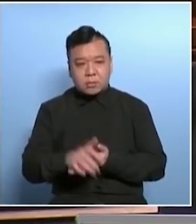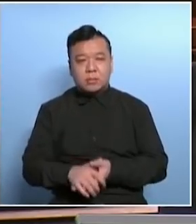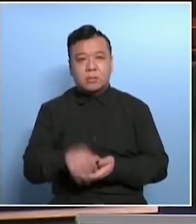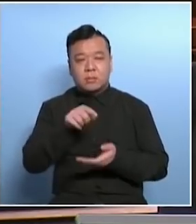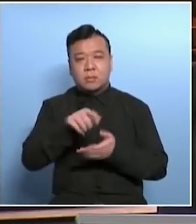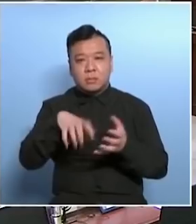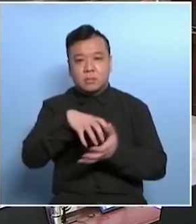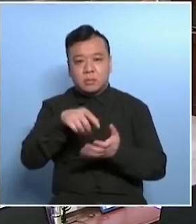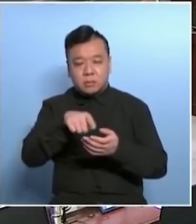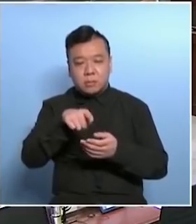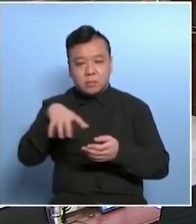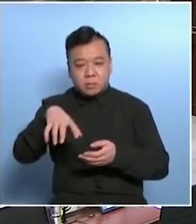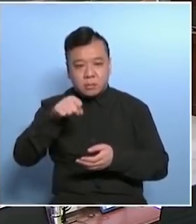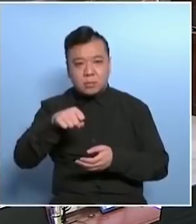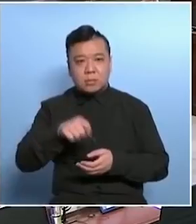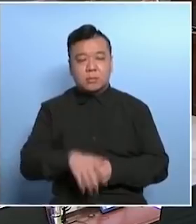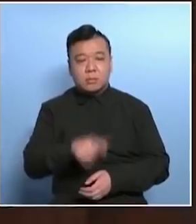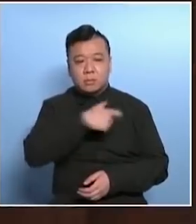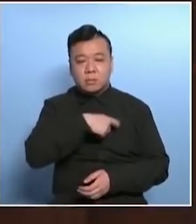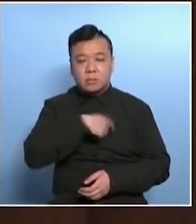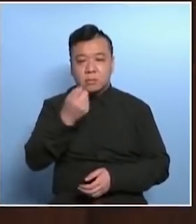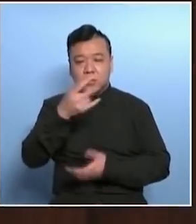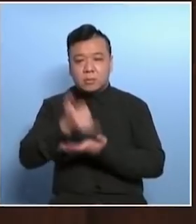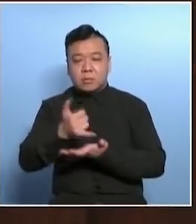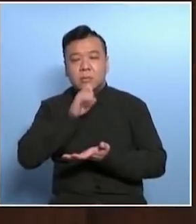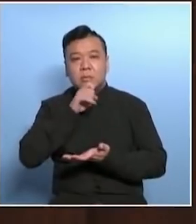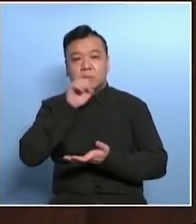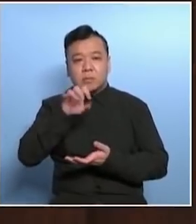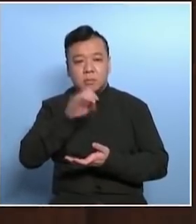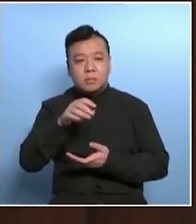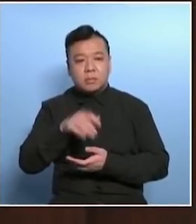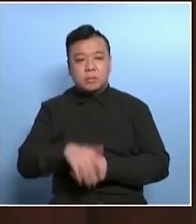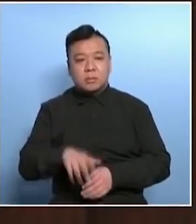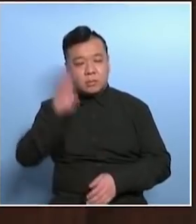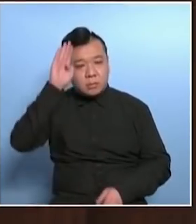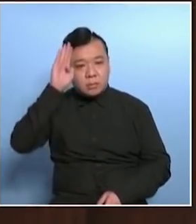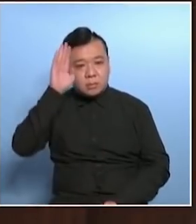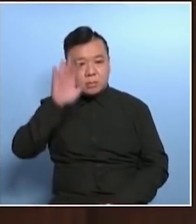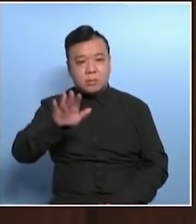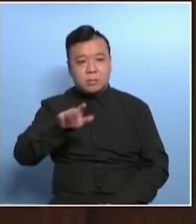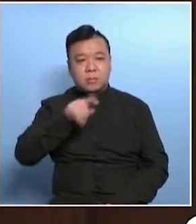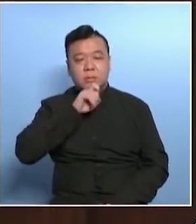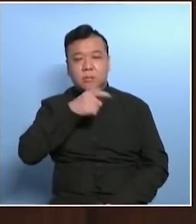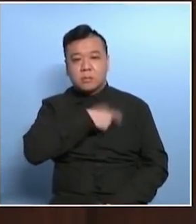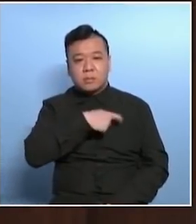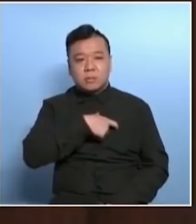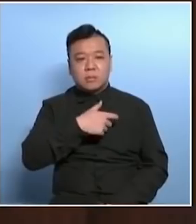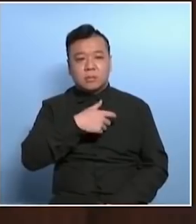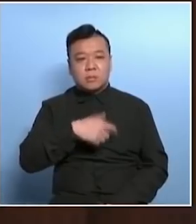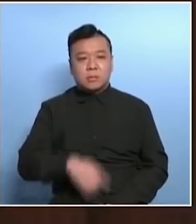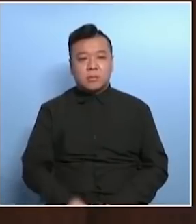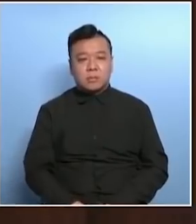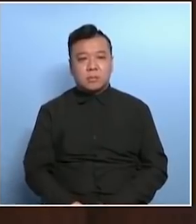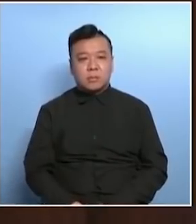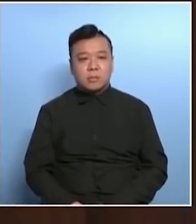運用和監察向議員展示。 如果哪位議員